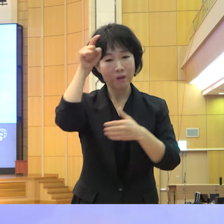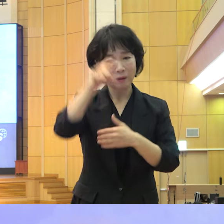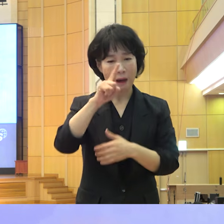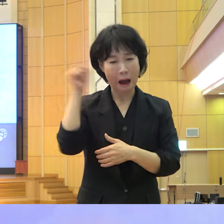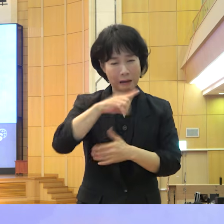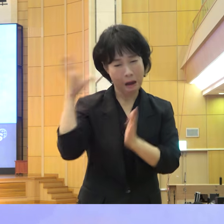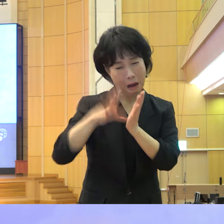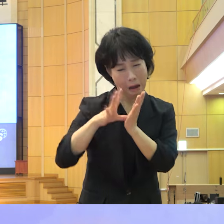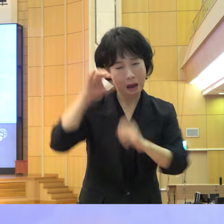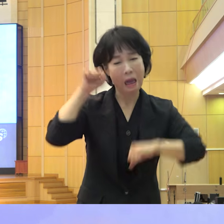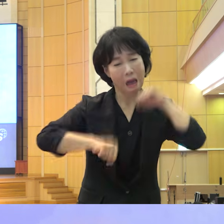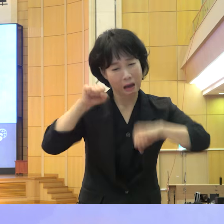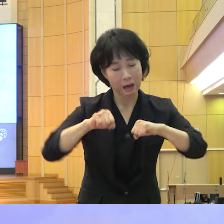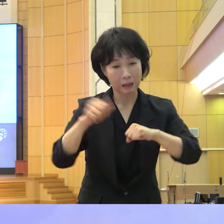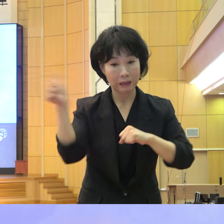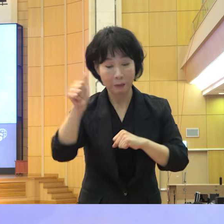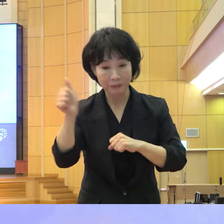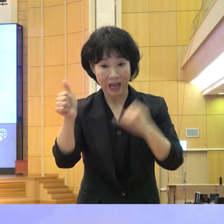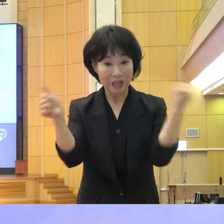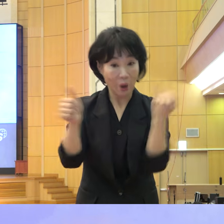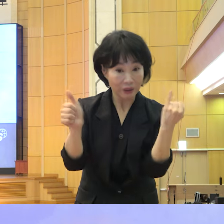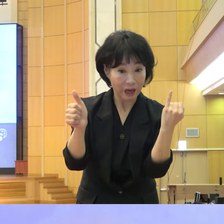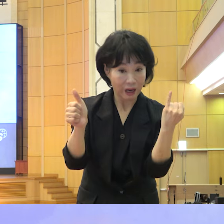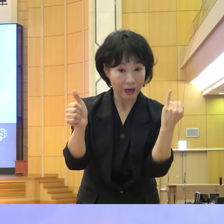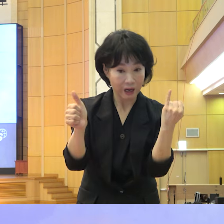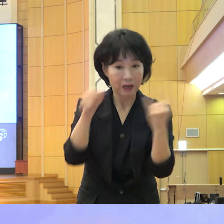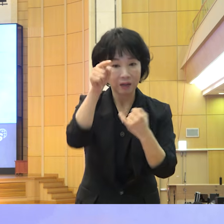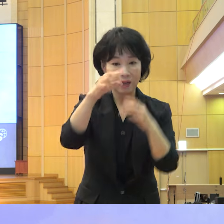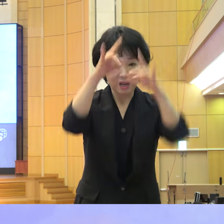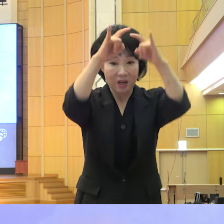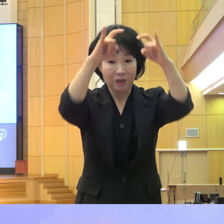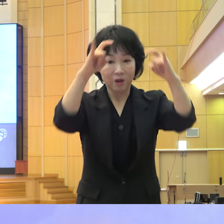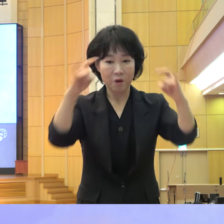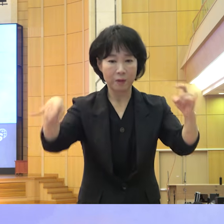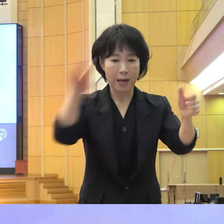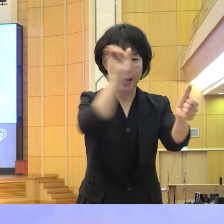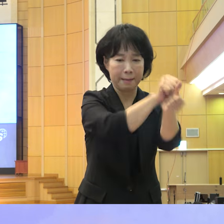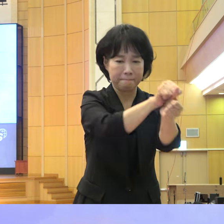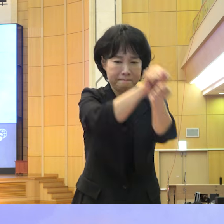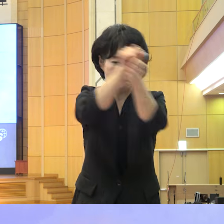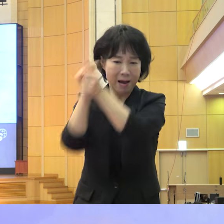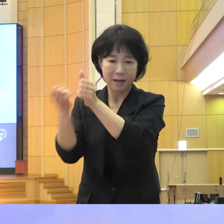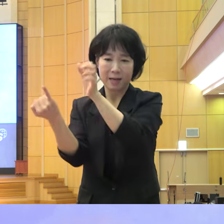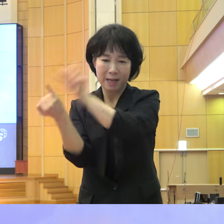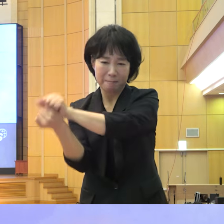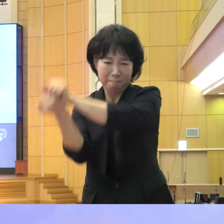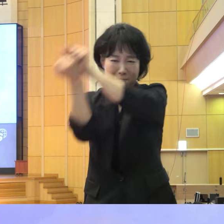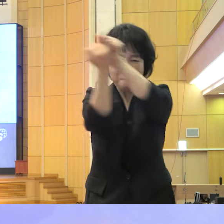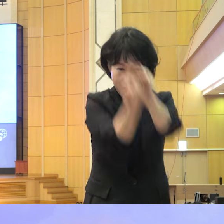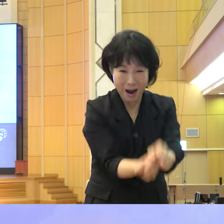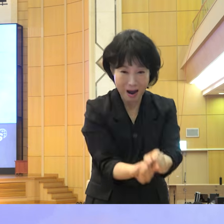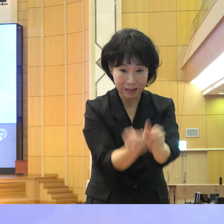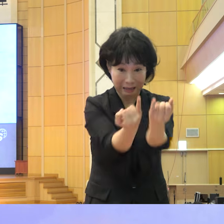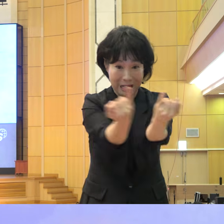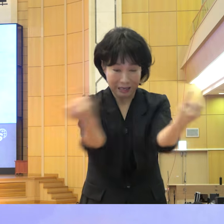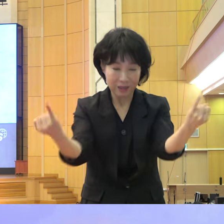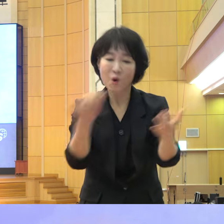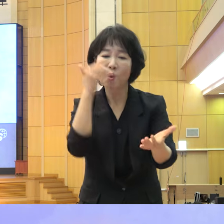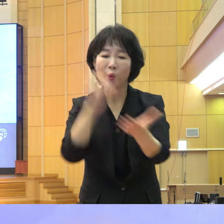악을 행한 남자나 여자를 내 성문으로 끌어내고 그 남자나 여자를 돌로 쳐